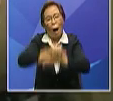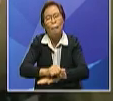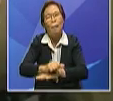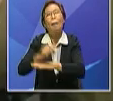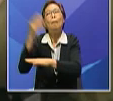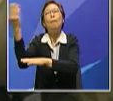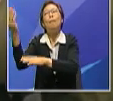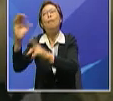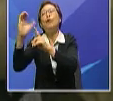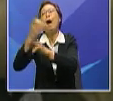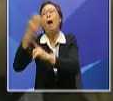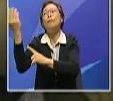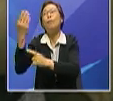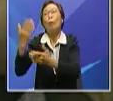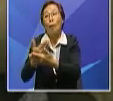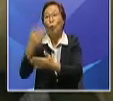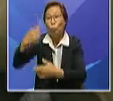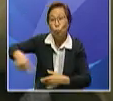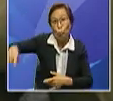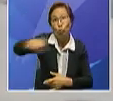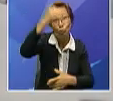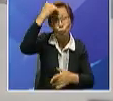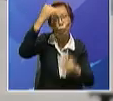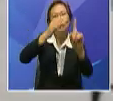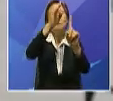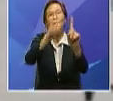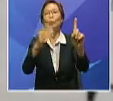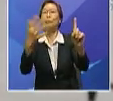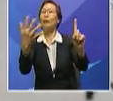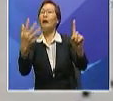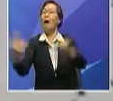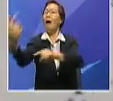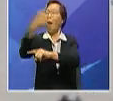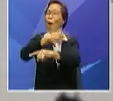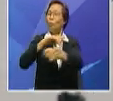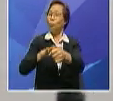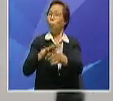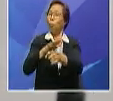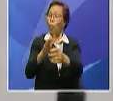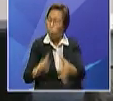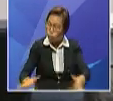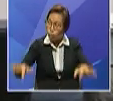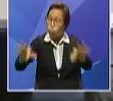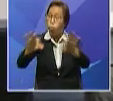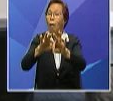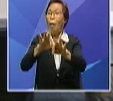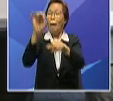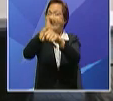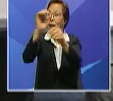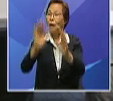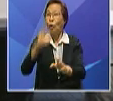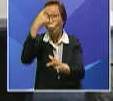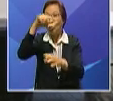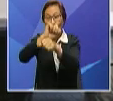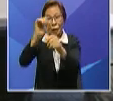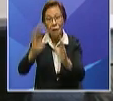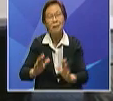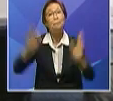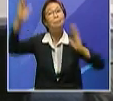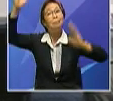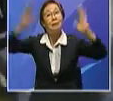baru seperti itu side makhluk tanggal satu my merupakan hadiah cukup signifikan kepada warga bekerja di